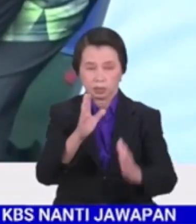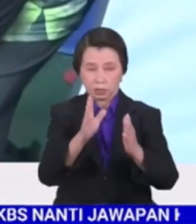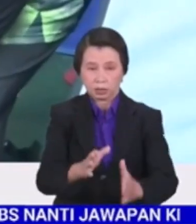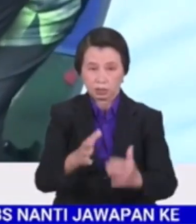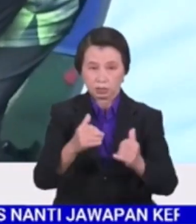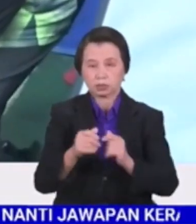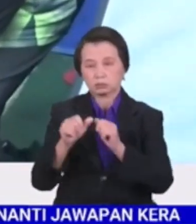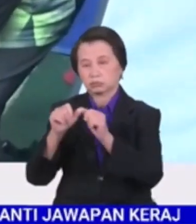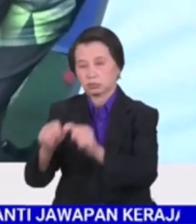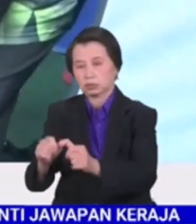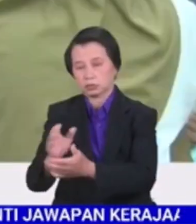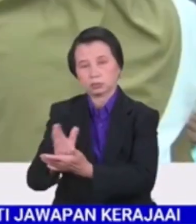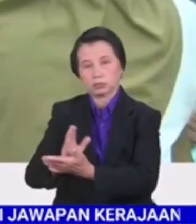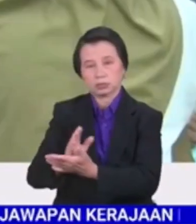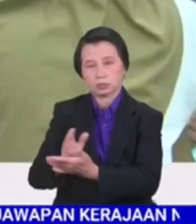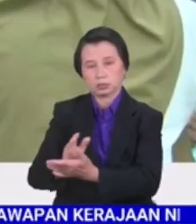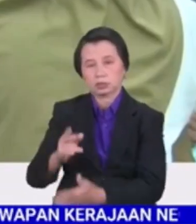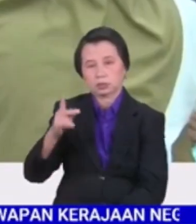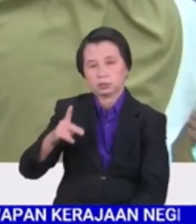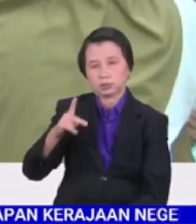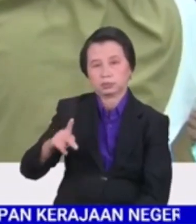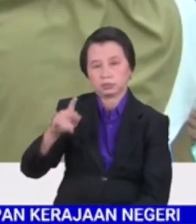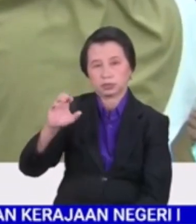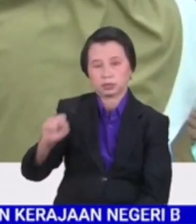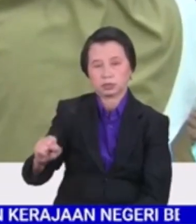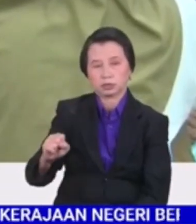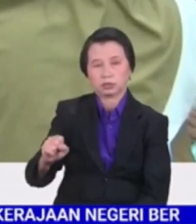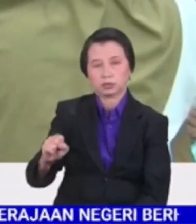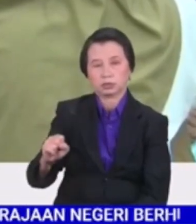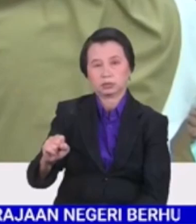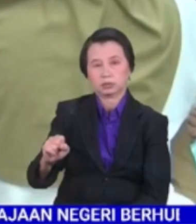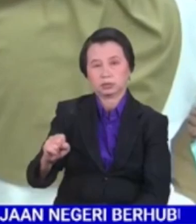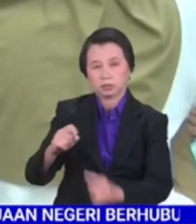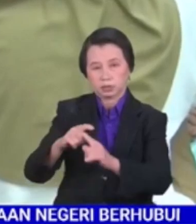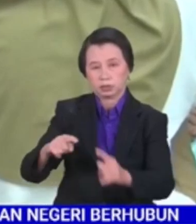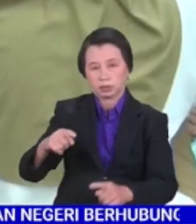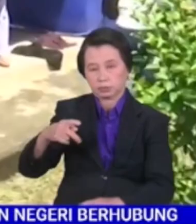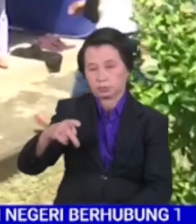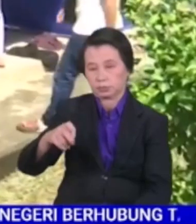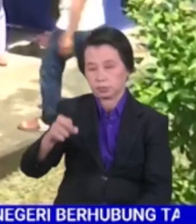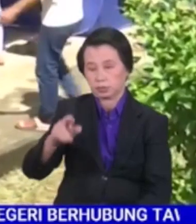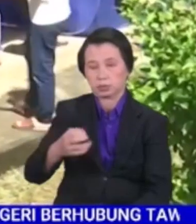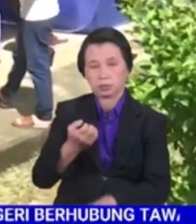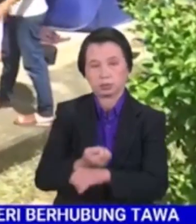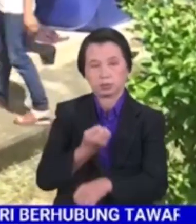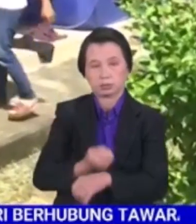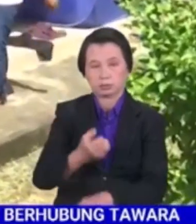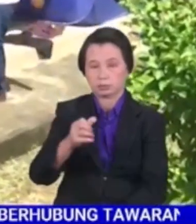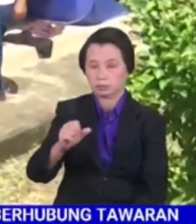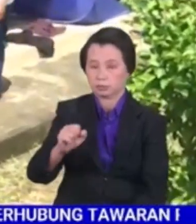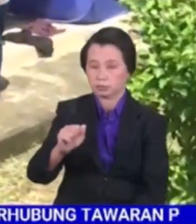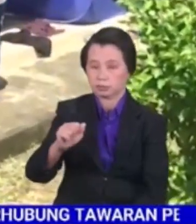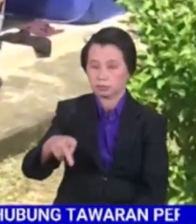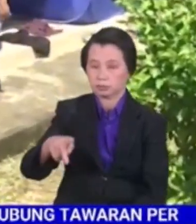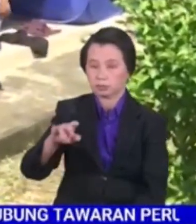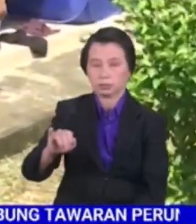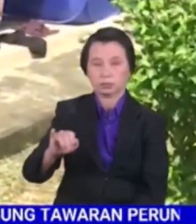kini berlindung sementara di pusat pemindahan sementara TTS dewan PPR batu sapi